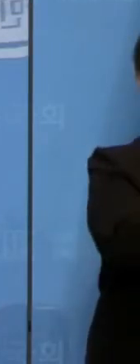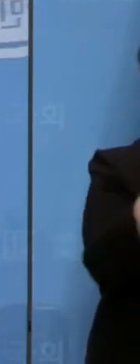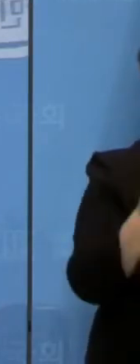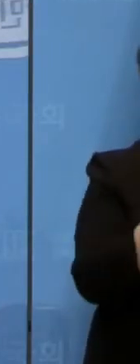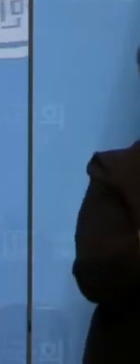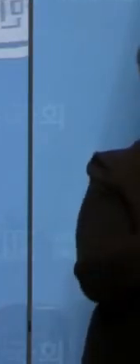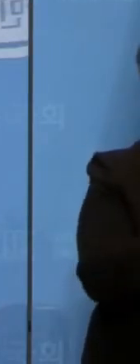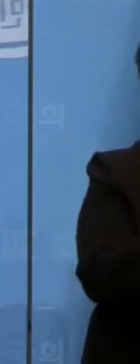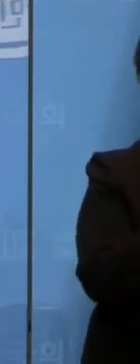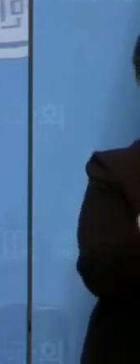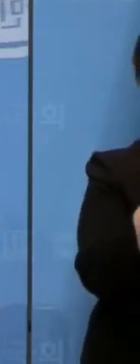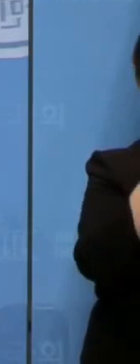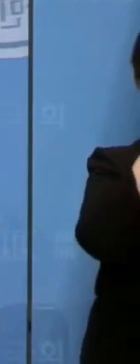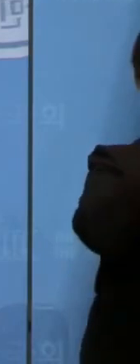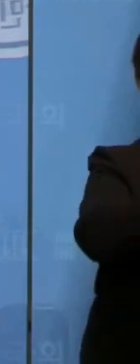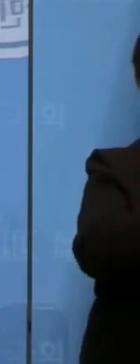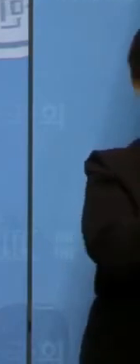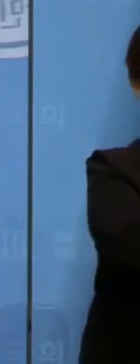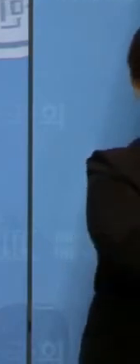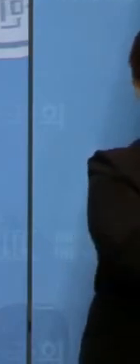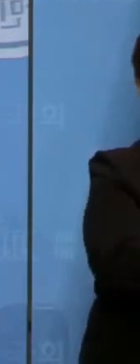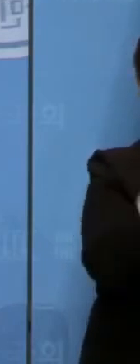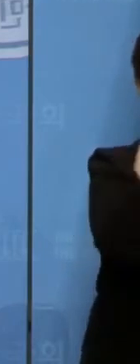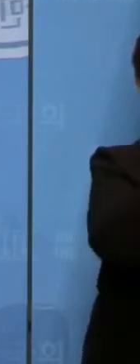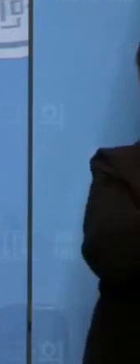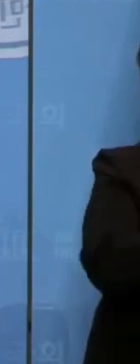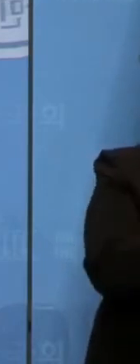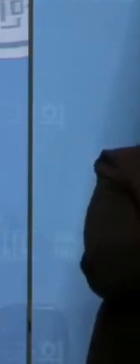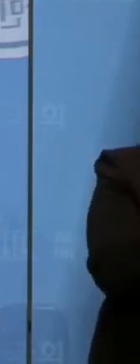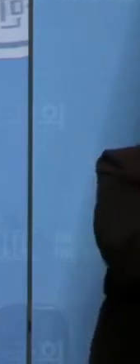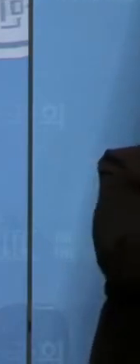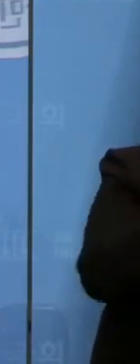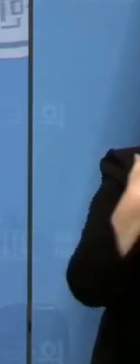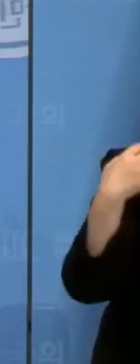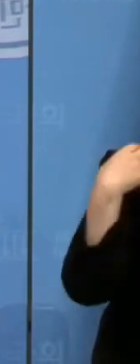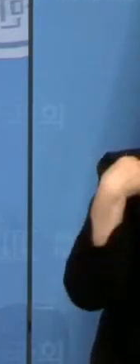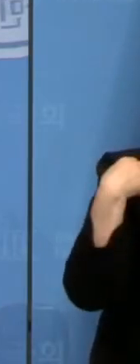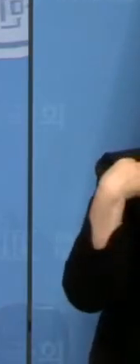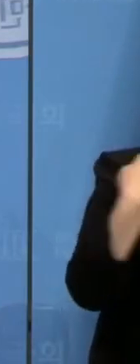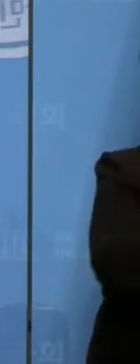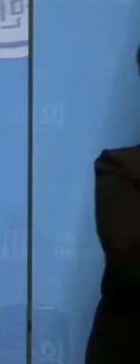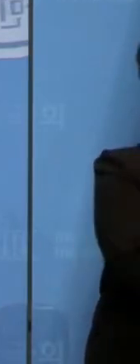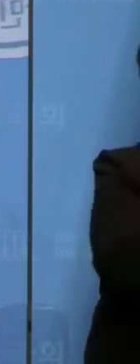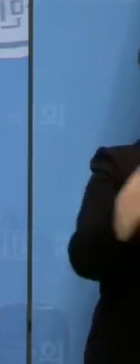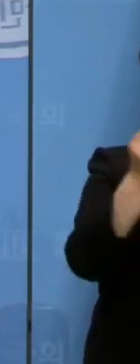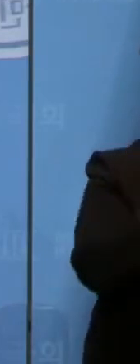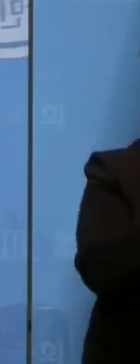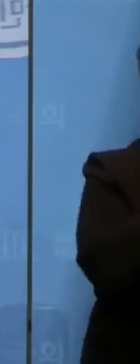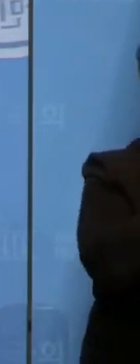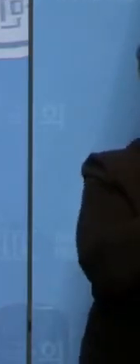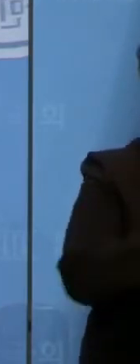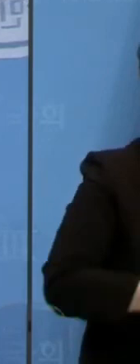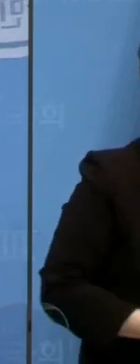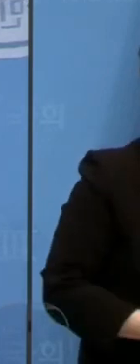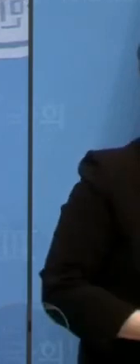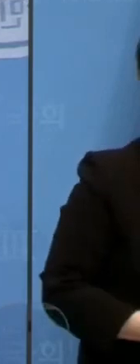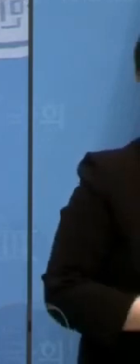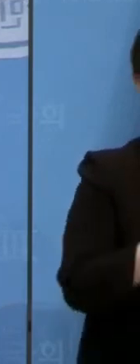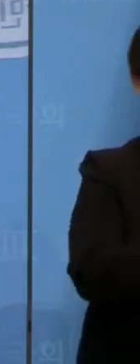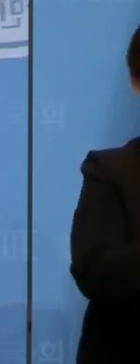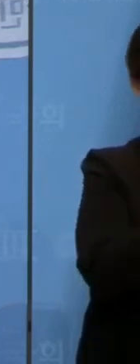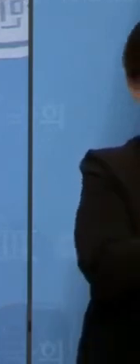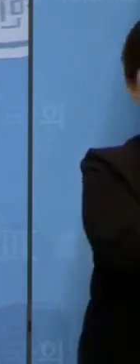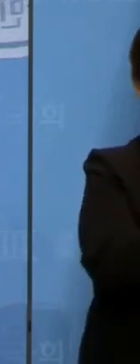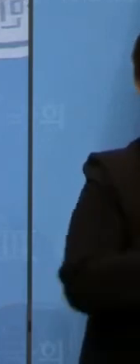공동체의 일원이며 민주주의와 인권의 수호를 자임할 충분한 책임과 역량이 있는 국가입니다. 존경하는